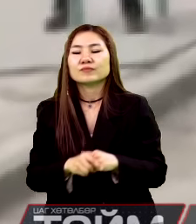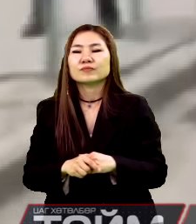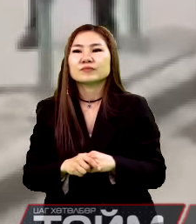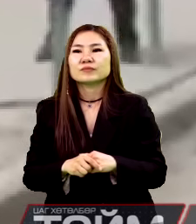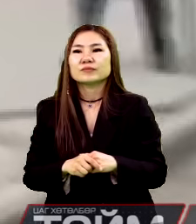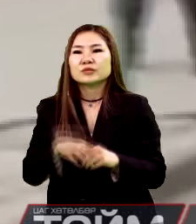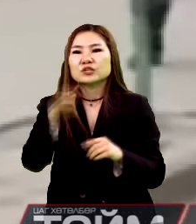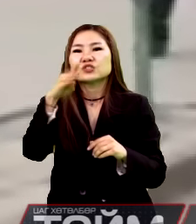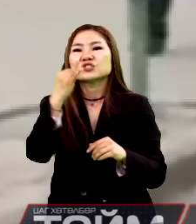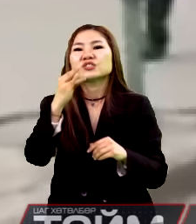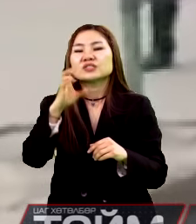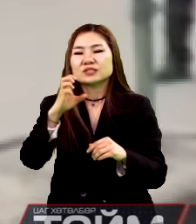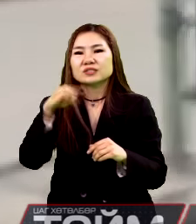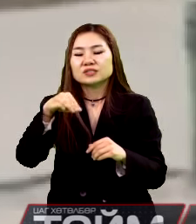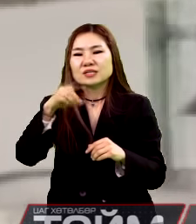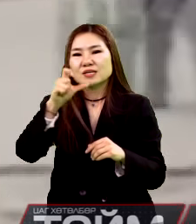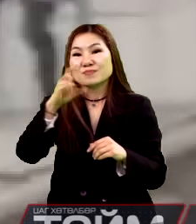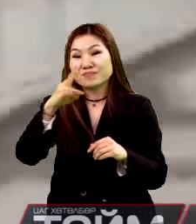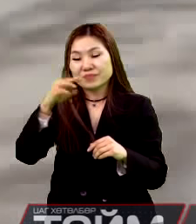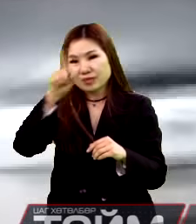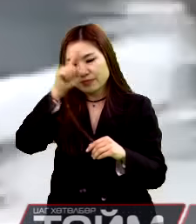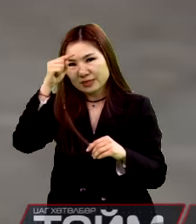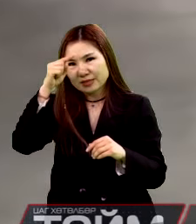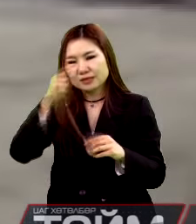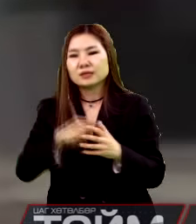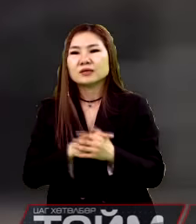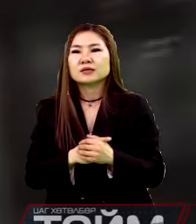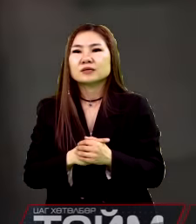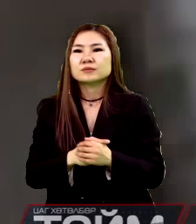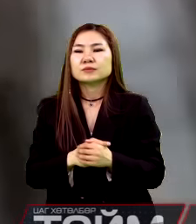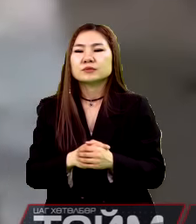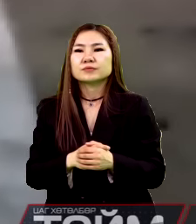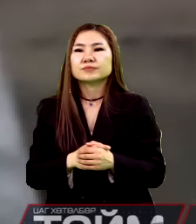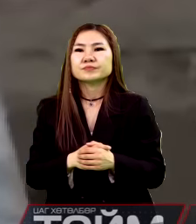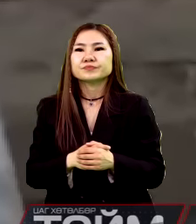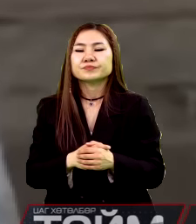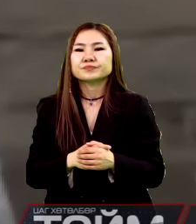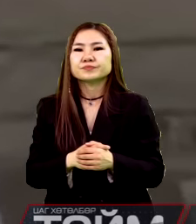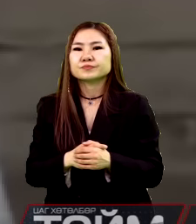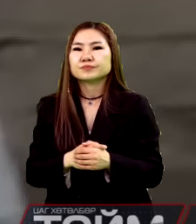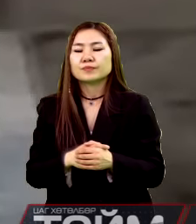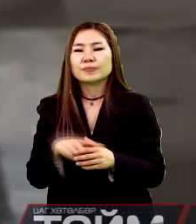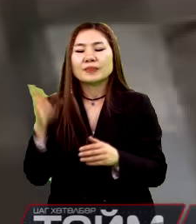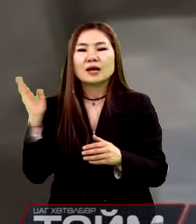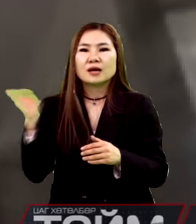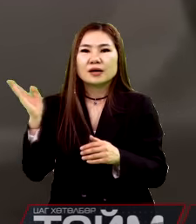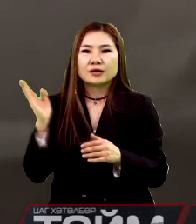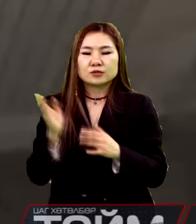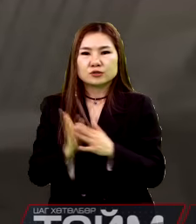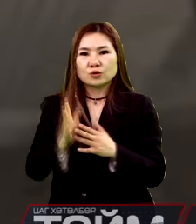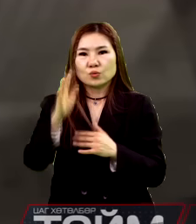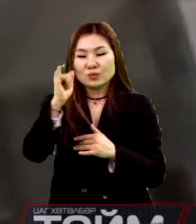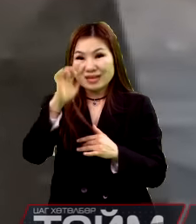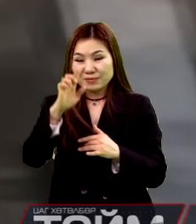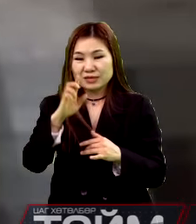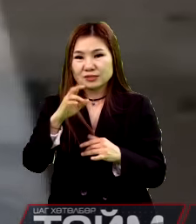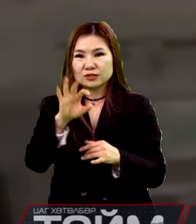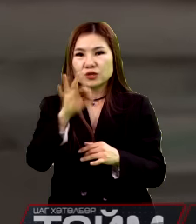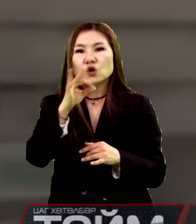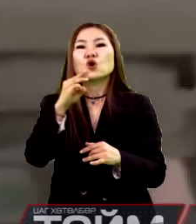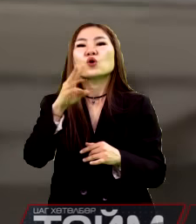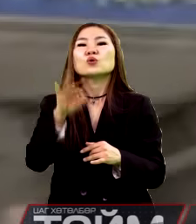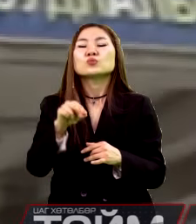эмийн сан, жинс эмлэг гэдэг Тэгэхээр би миний одоо хэлээд байгаа юм энэ нийслэлийн өмч төрийн өмчийг